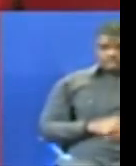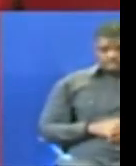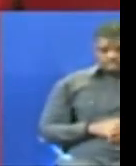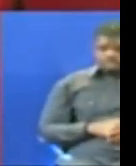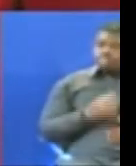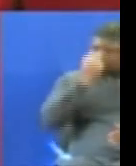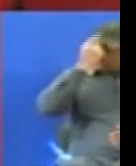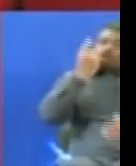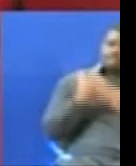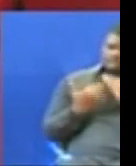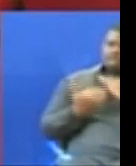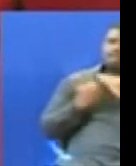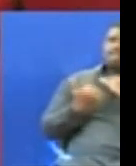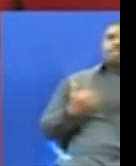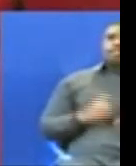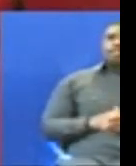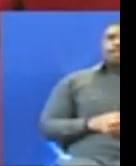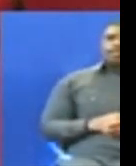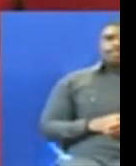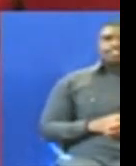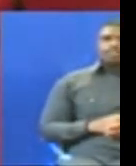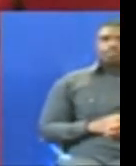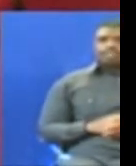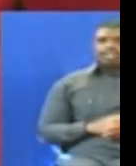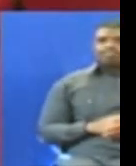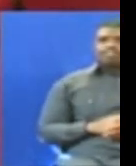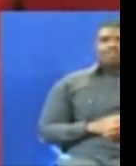niweze kueleweshwa. Lakini pia Mheshimiwa Naibu Spika,